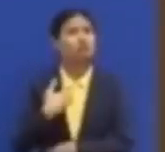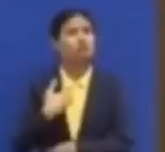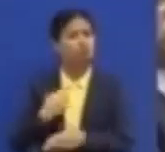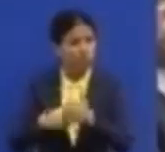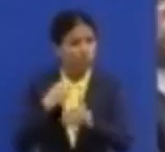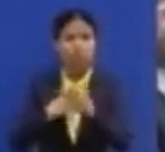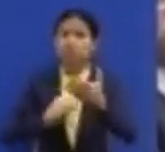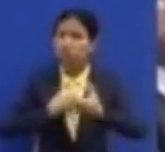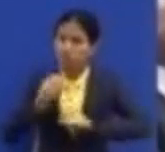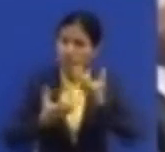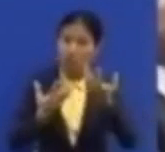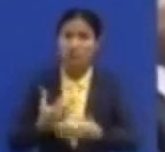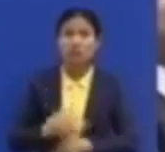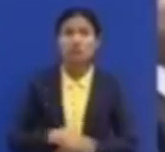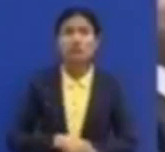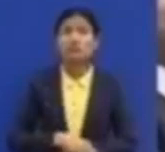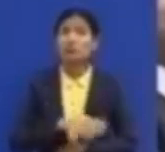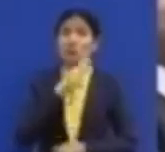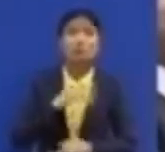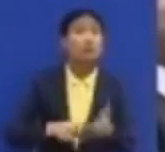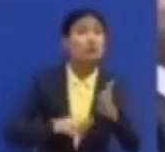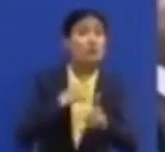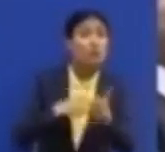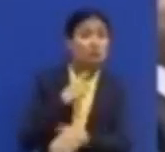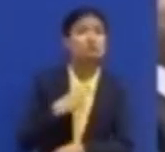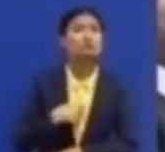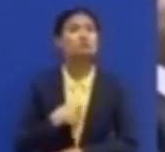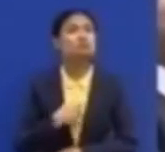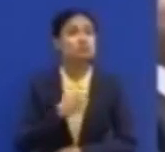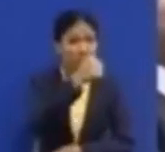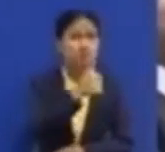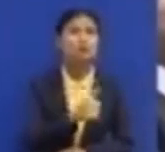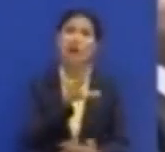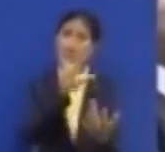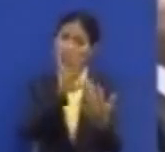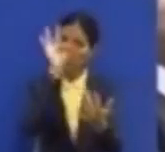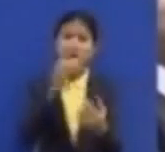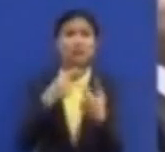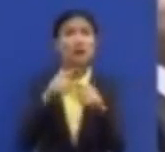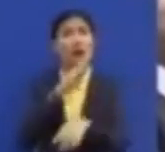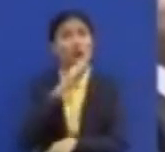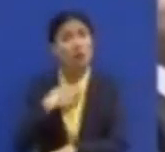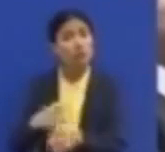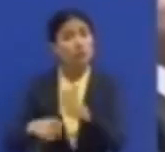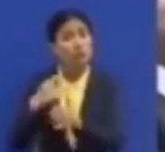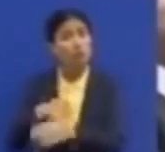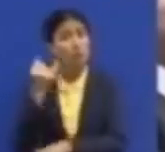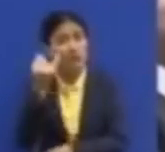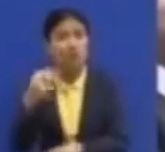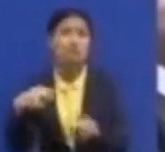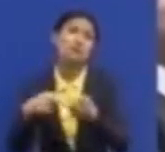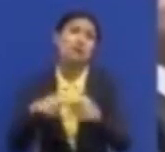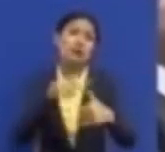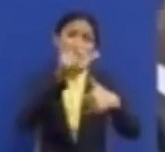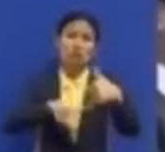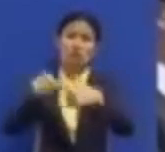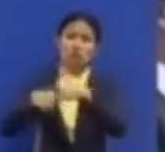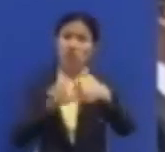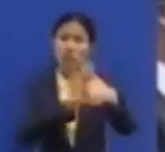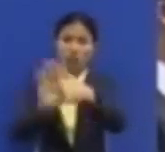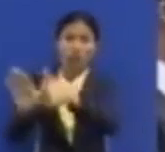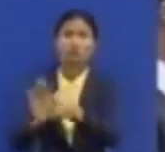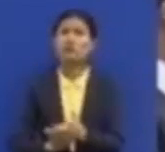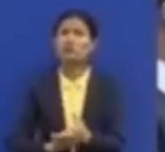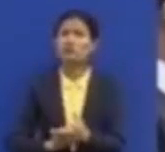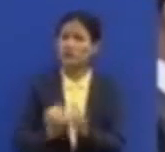เลื่อนแต่ถ้าเหตุผลไม่ดีมันเป็นปัญหาของบุคคลอย่าเอามาเป็นปัญหาของประเทศผมย้ำอีกครั้งห